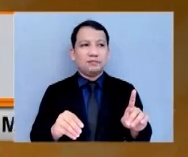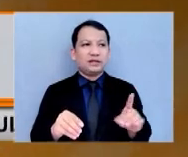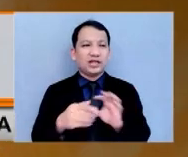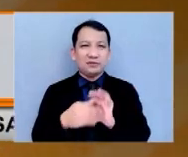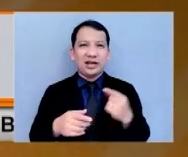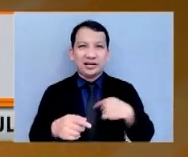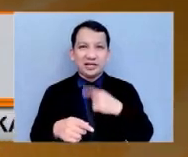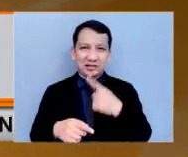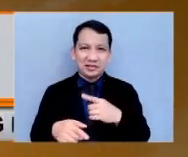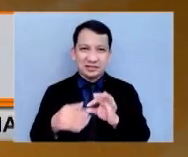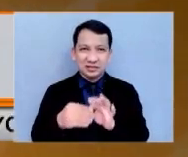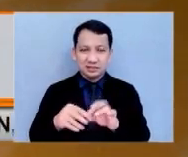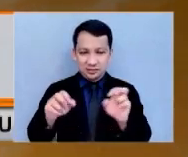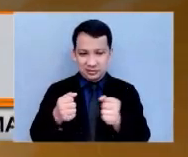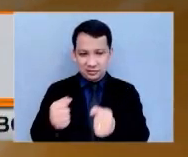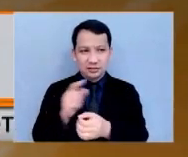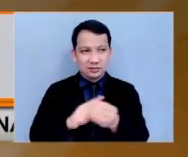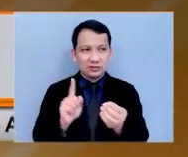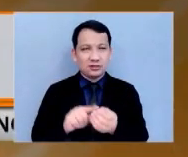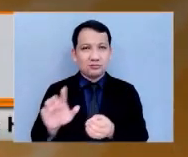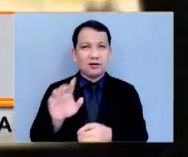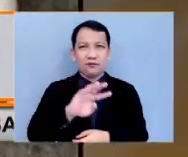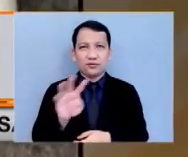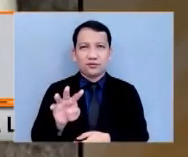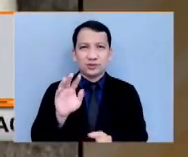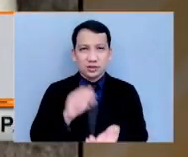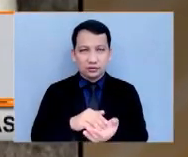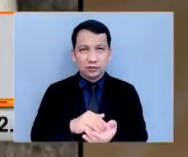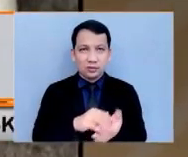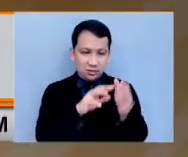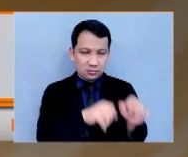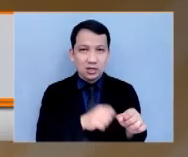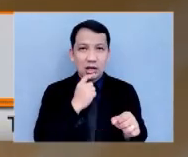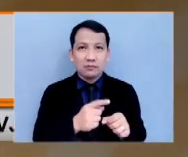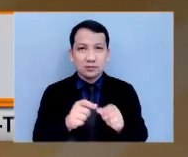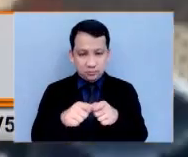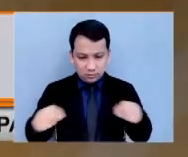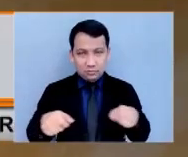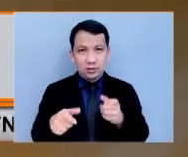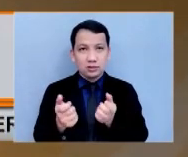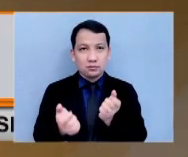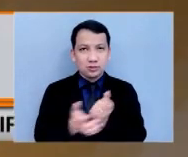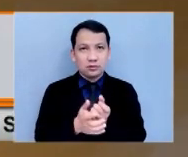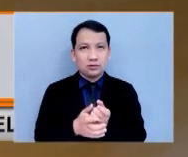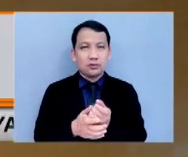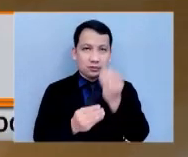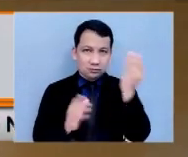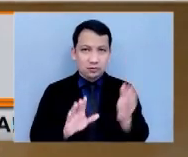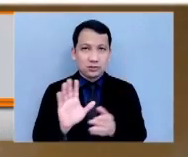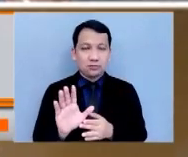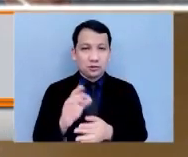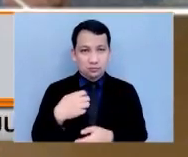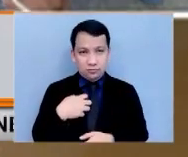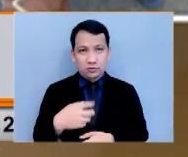shabu na may street value na nasa 34,000 pesos. Nahulihan din siya ng sumpak at isang bala. Ikinasaraw ng Galas Police Station